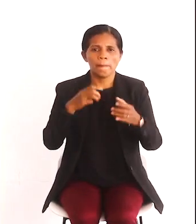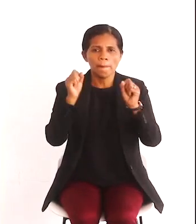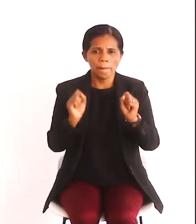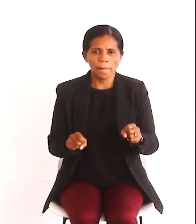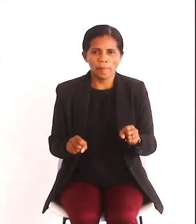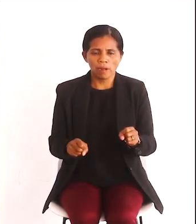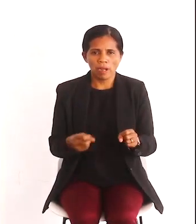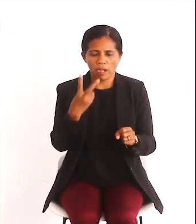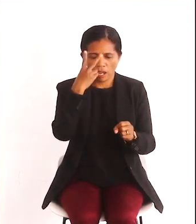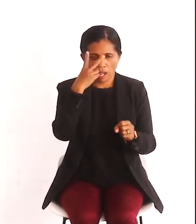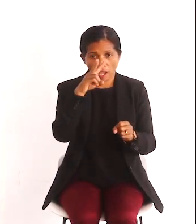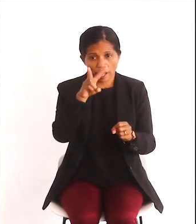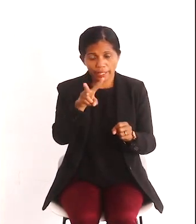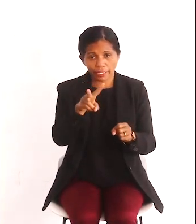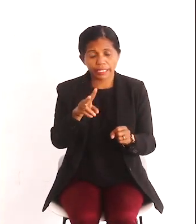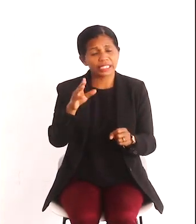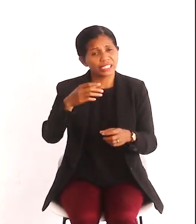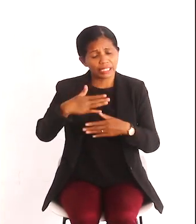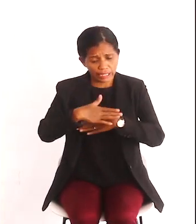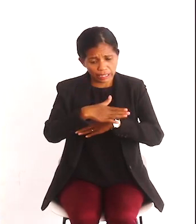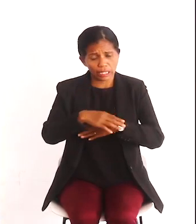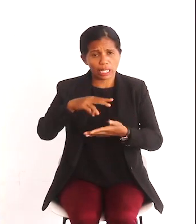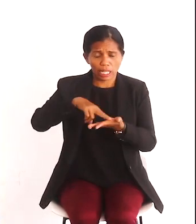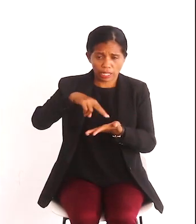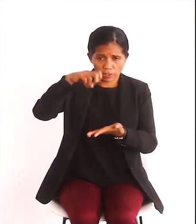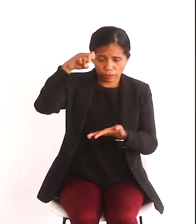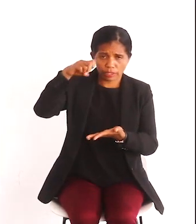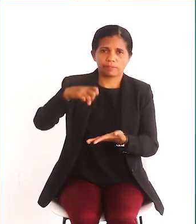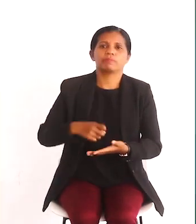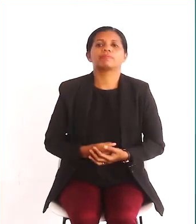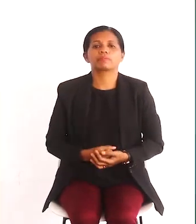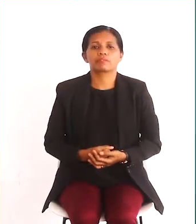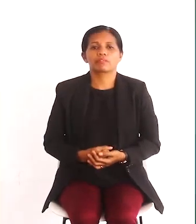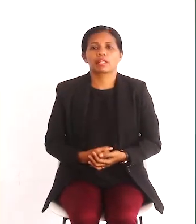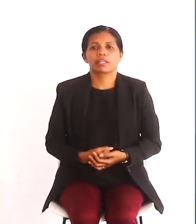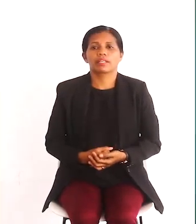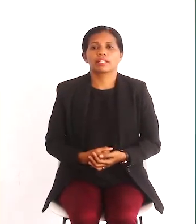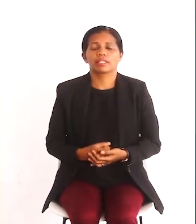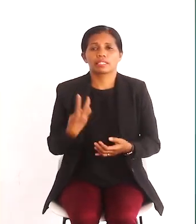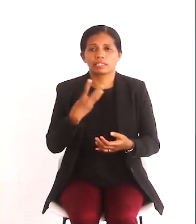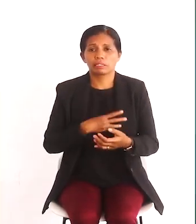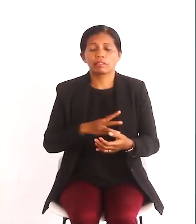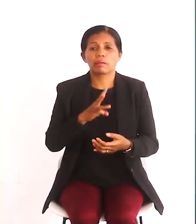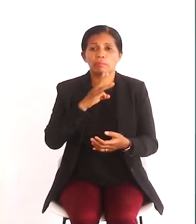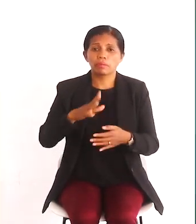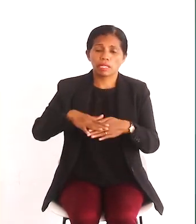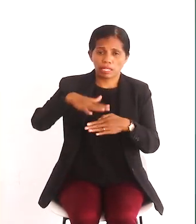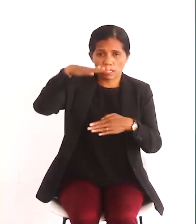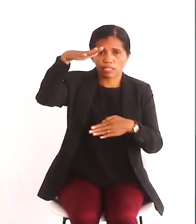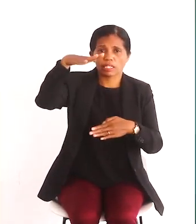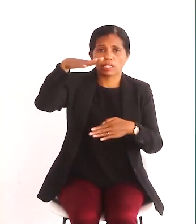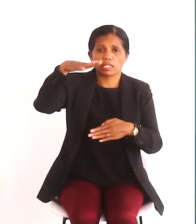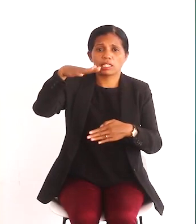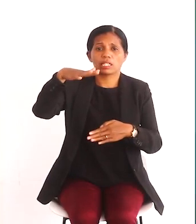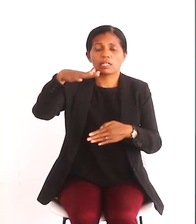ikan ne haksoit nutung husi be bele hanesan retu numeriko. Iha ne be beleten ka superfisie